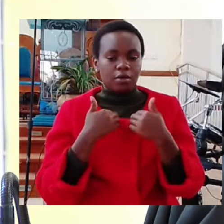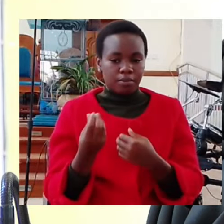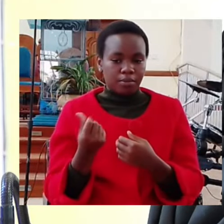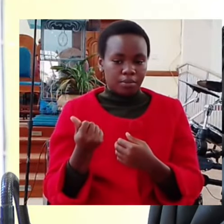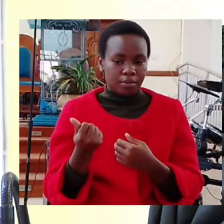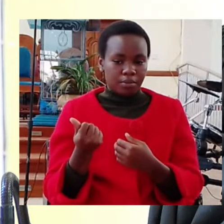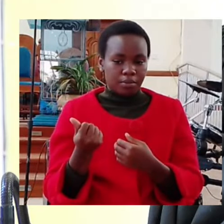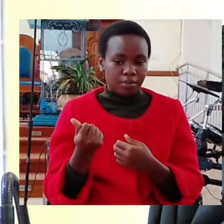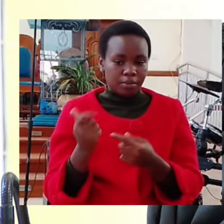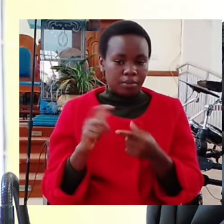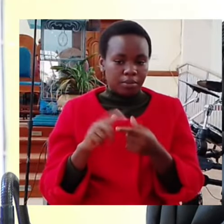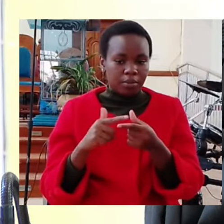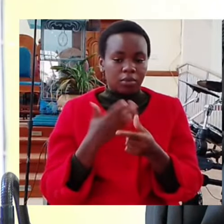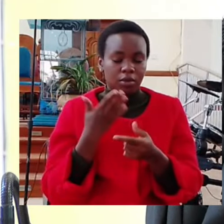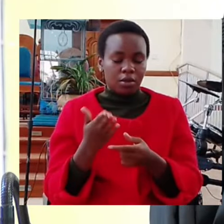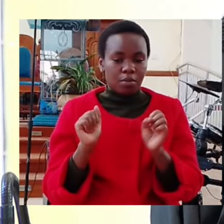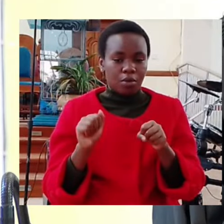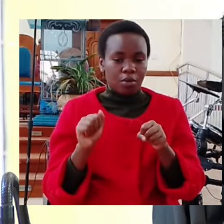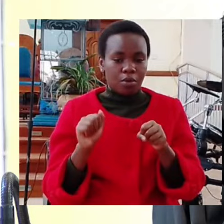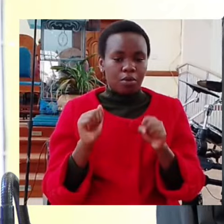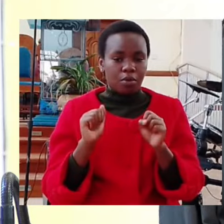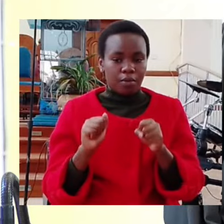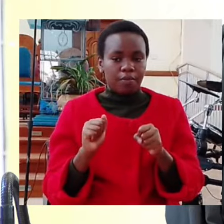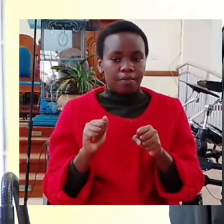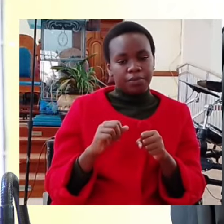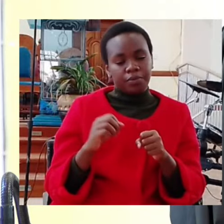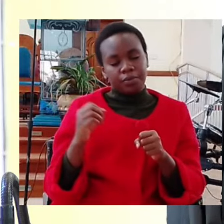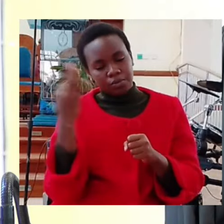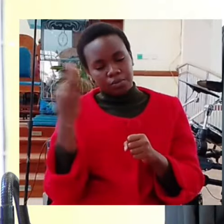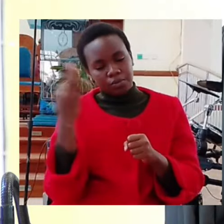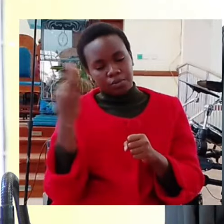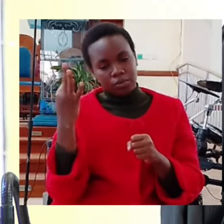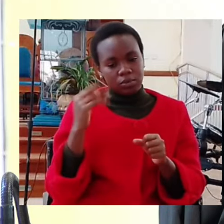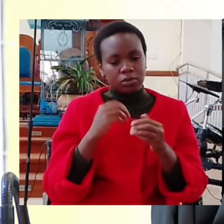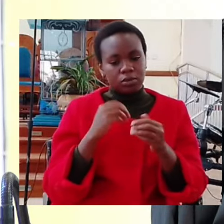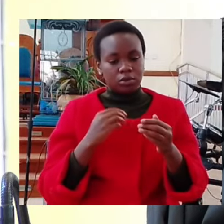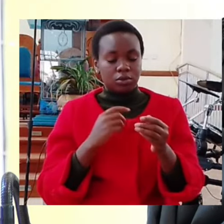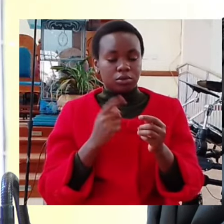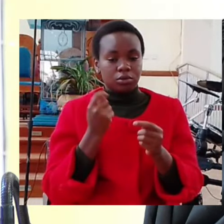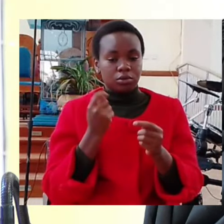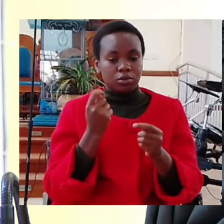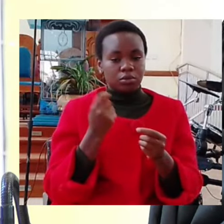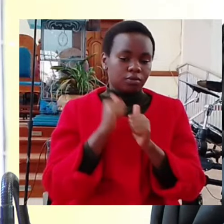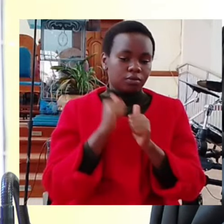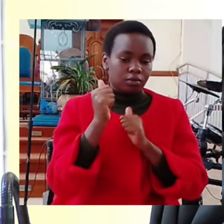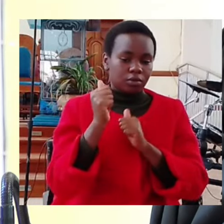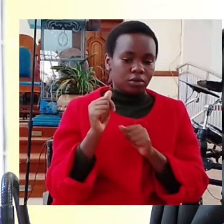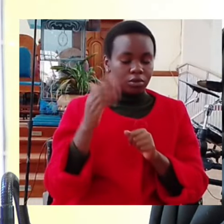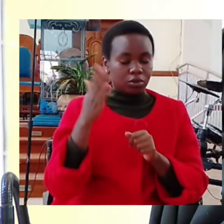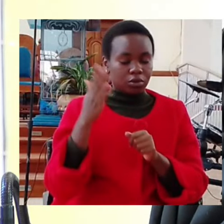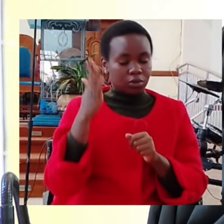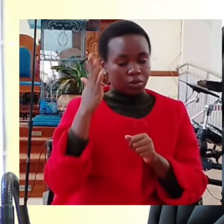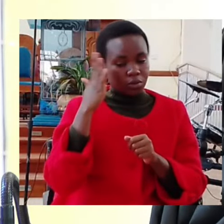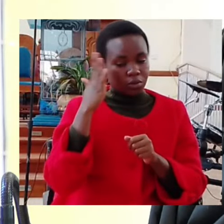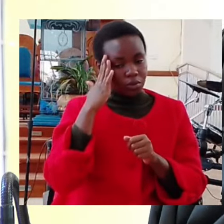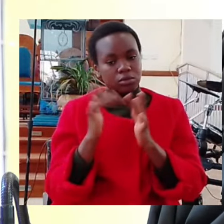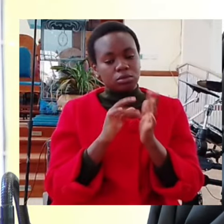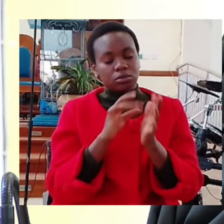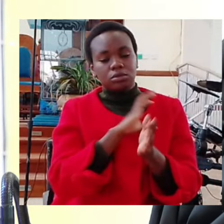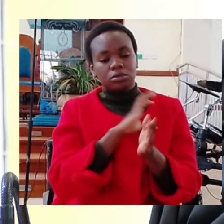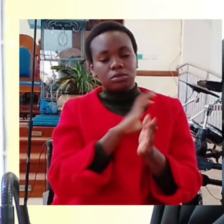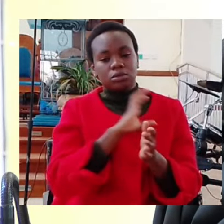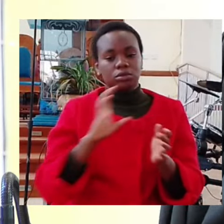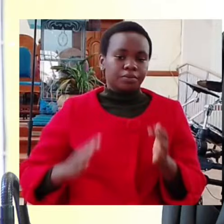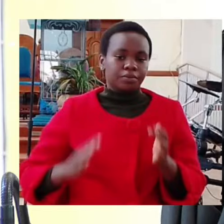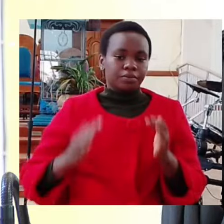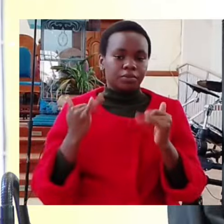o misheni tuthie tukahujia gukuhe na kuraihu nigetha andu mamenye Kristo. Mwathani arogocwo tondu horo wa mane